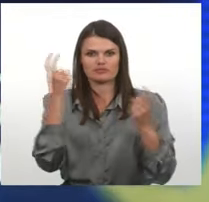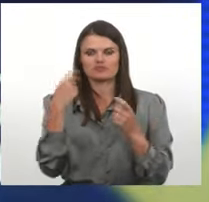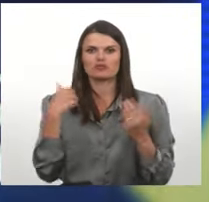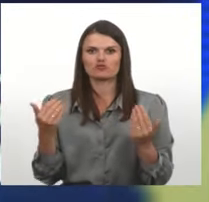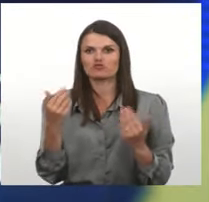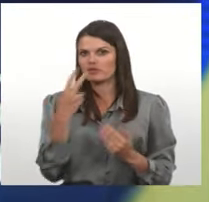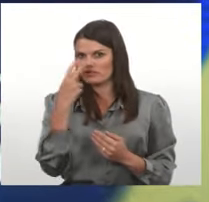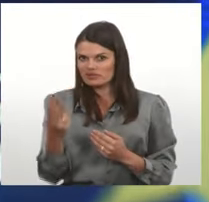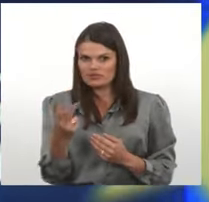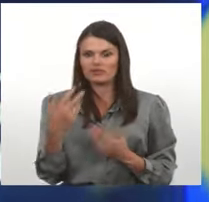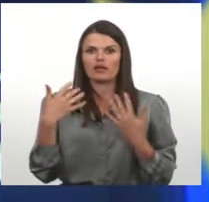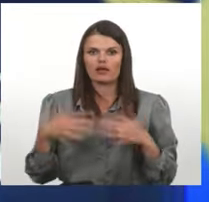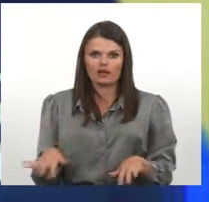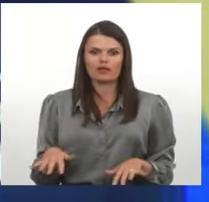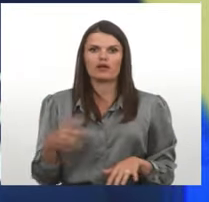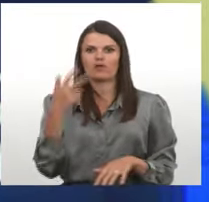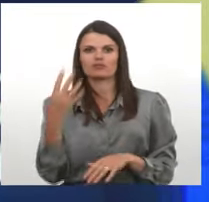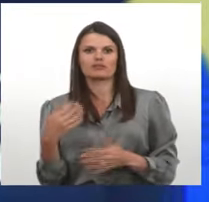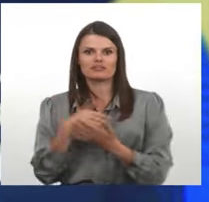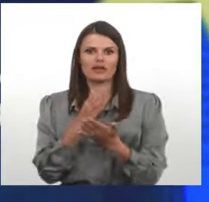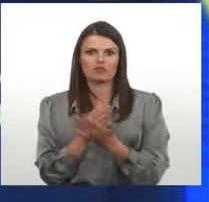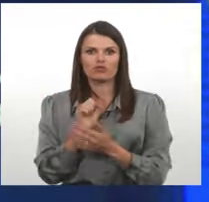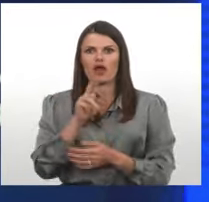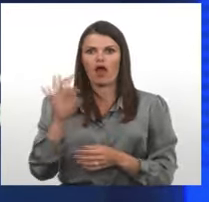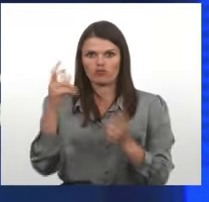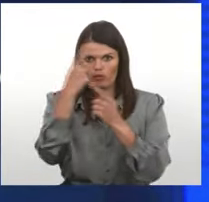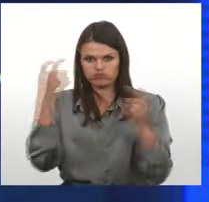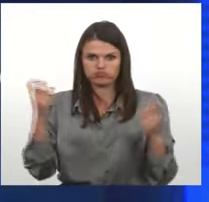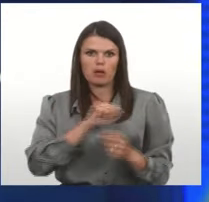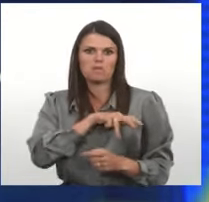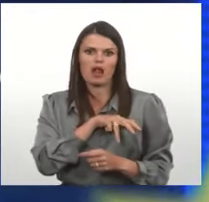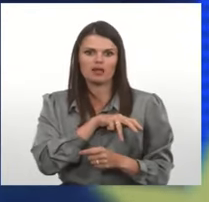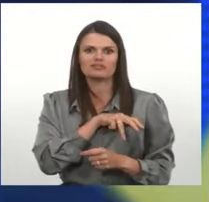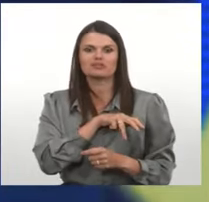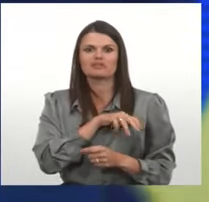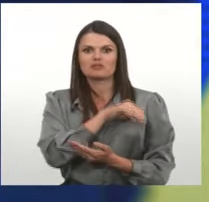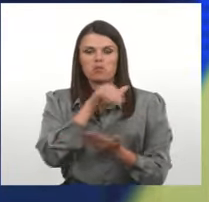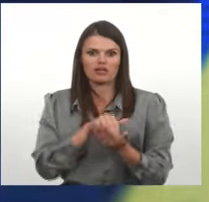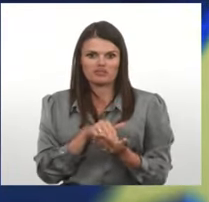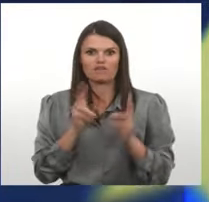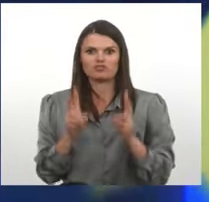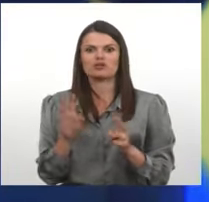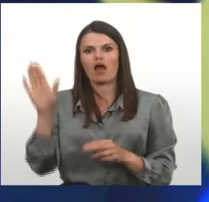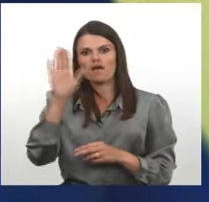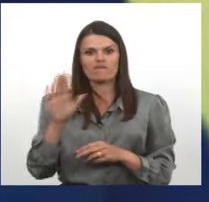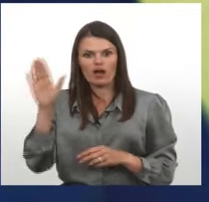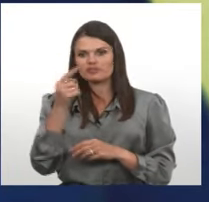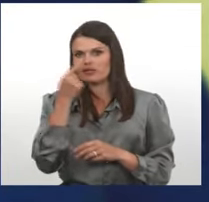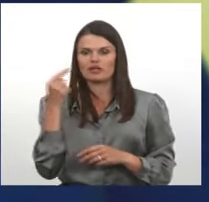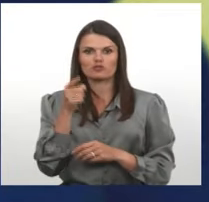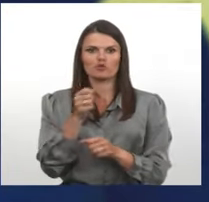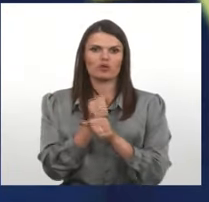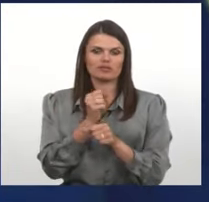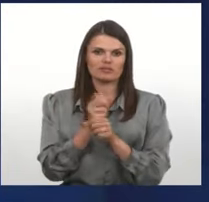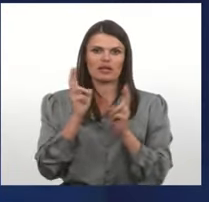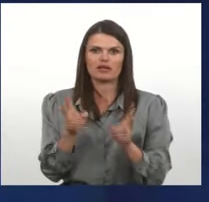skatījos, ka jau 3/4 no ANO valstīm jau ir atzinušas Palestīnas pastāvēšanu kā valsti. Nesen to izdarīja, ka